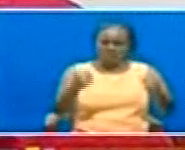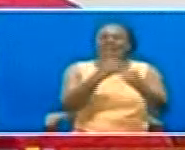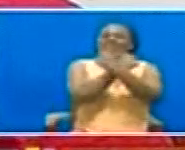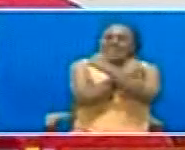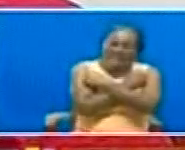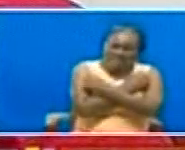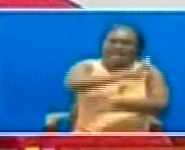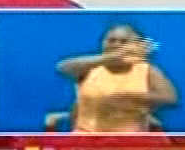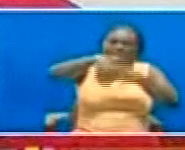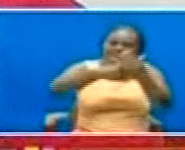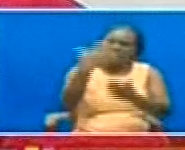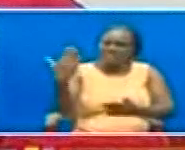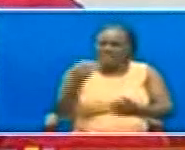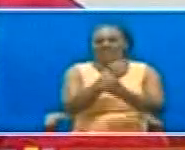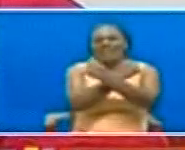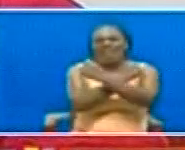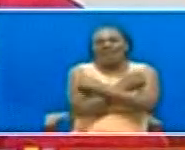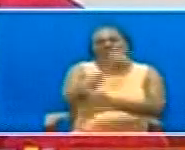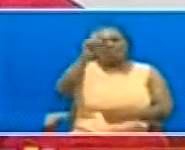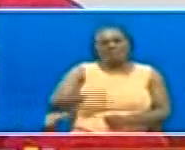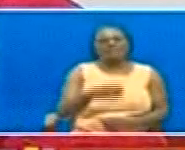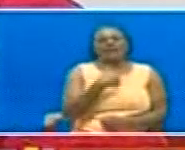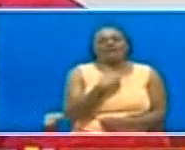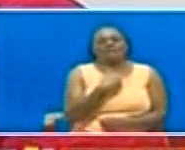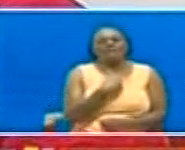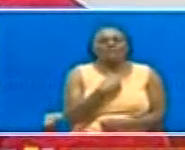sababu ni passion. Kila kitu ni passion. Yeah. Asante sana. Thanks a lot. Thank you.